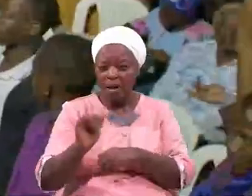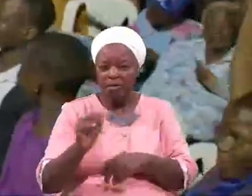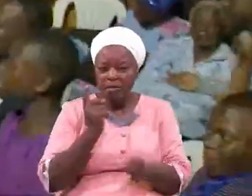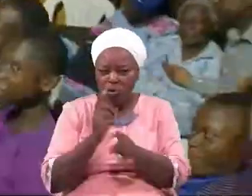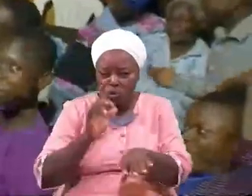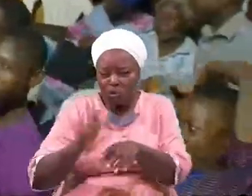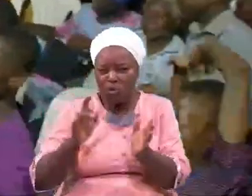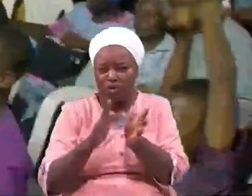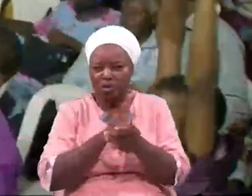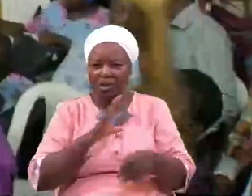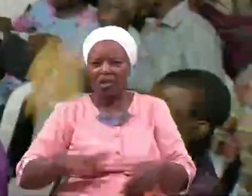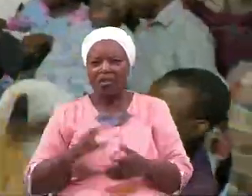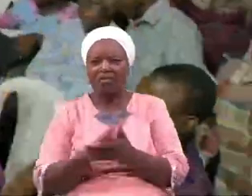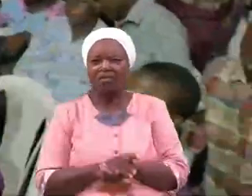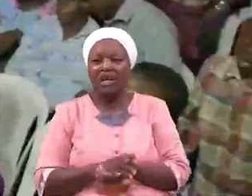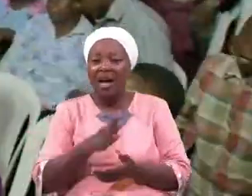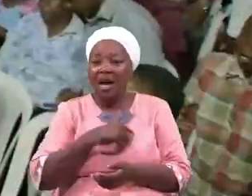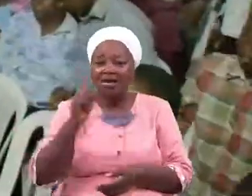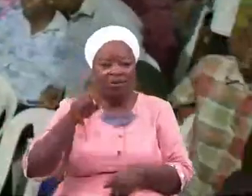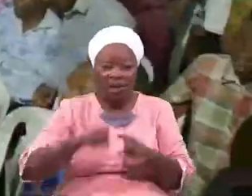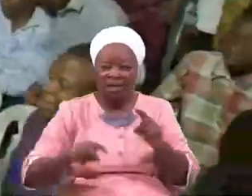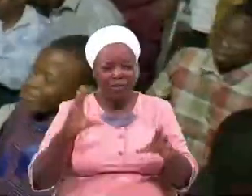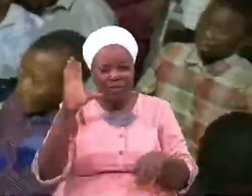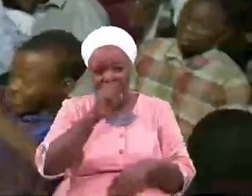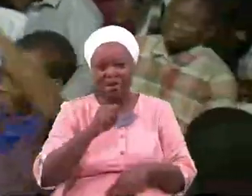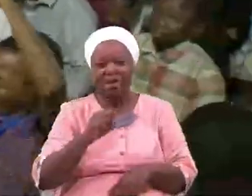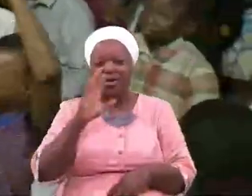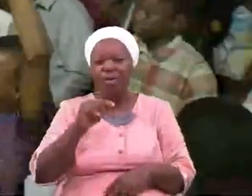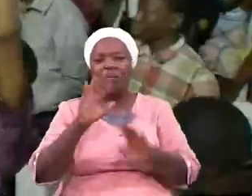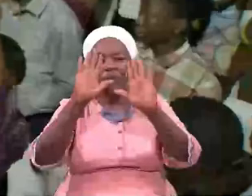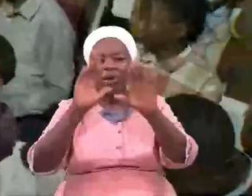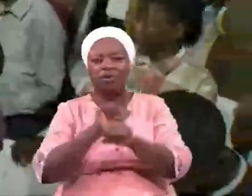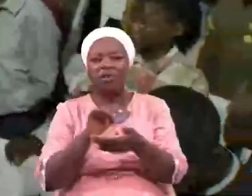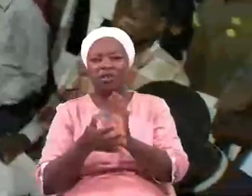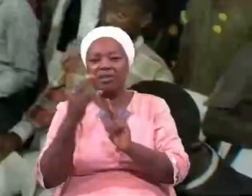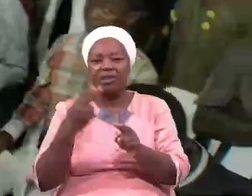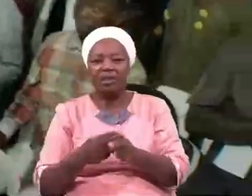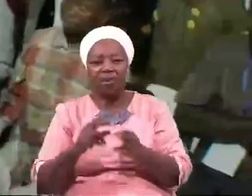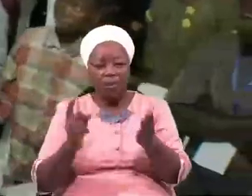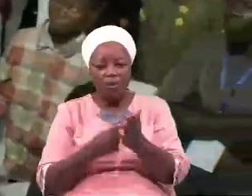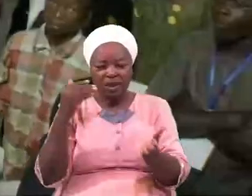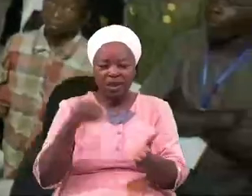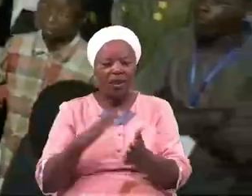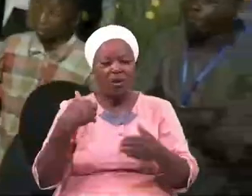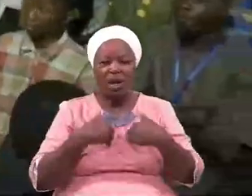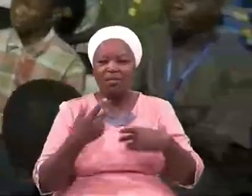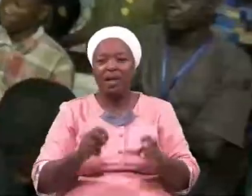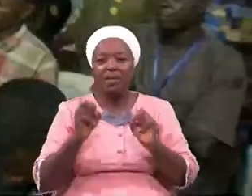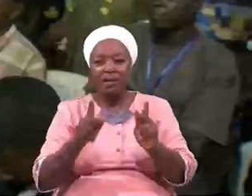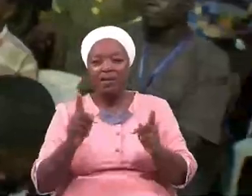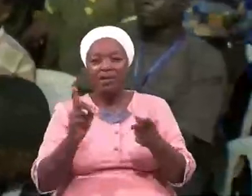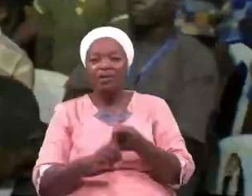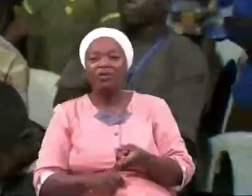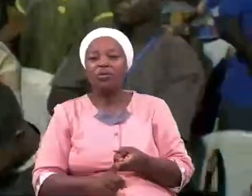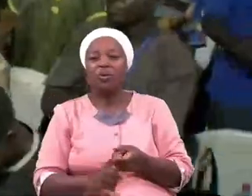passe, touchez-le, touchez-le. Vous ne pouvez pas rater votre miracle. Une fois encore, j'ai le